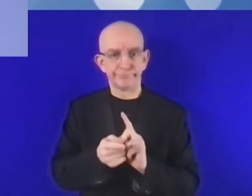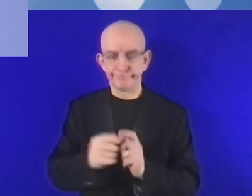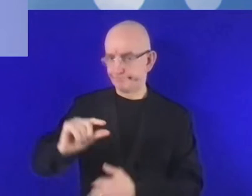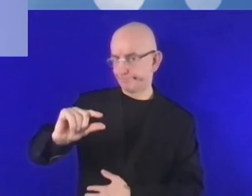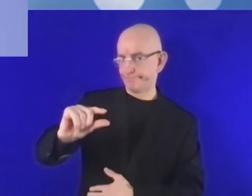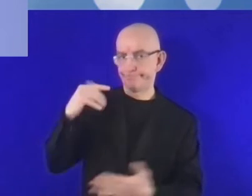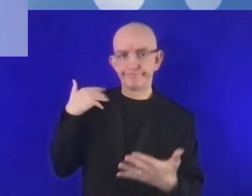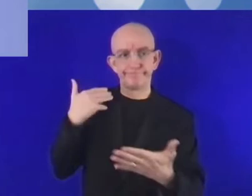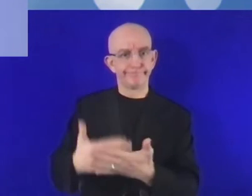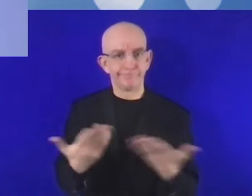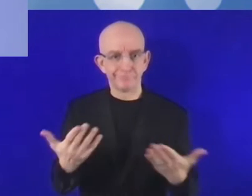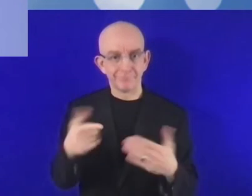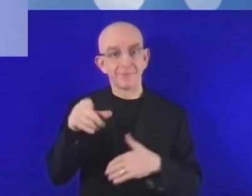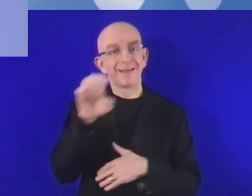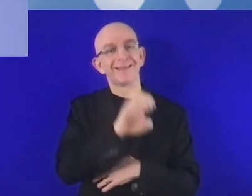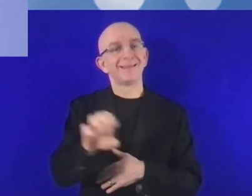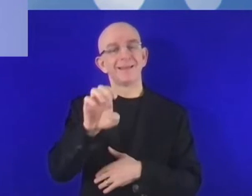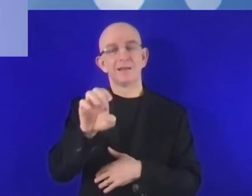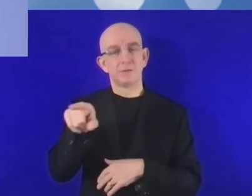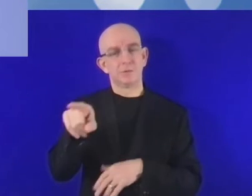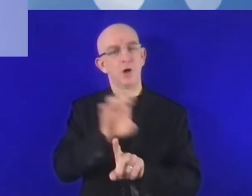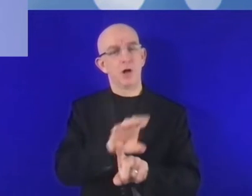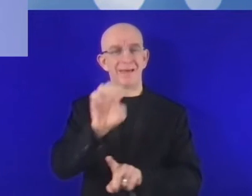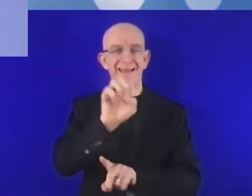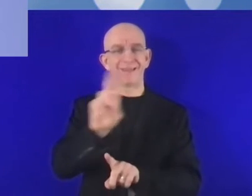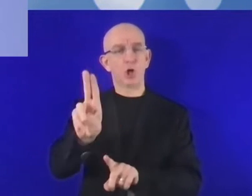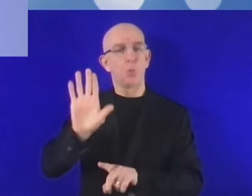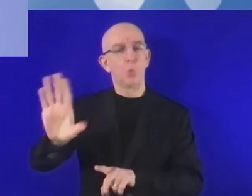цифровизации неоднократно находится ниже